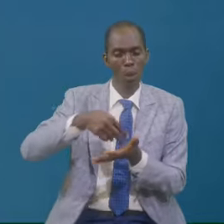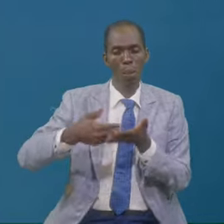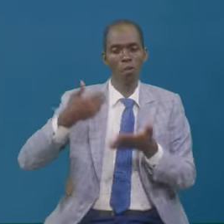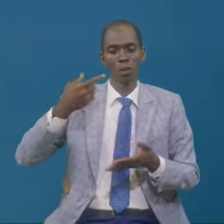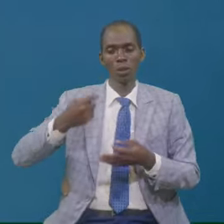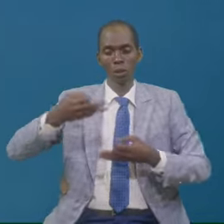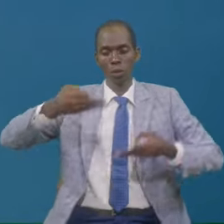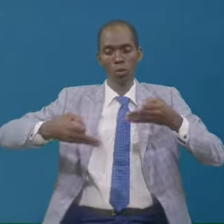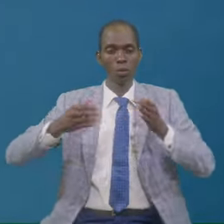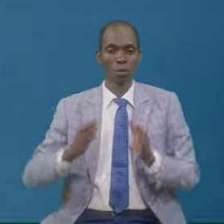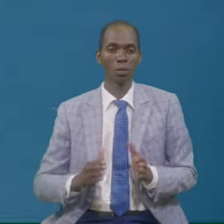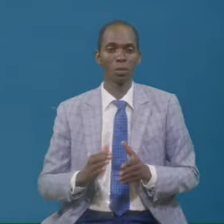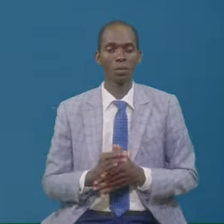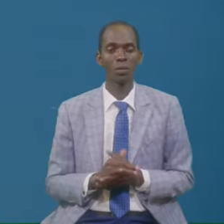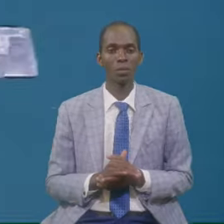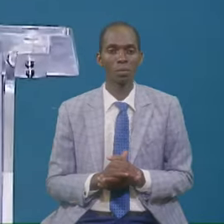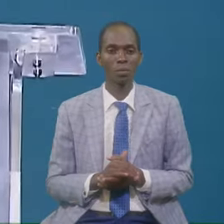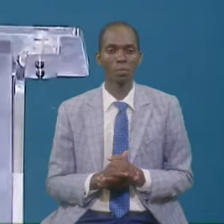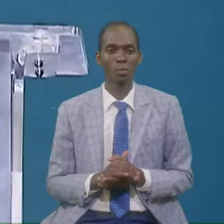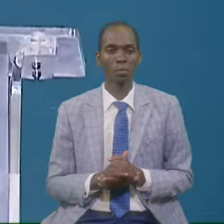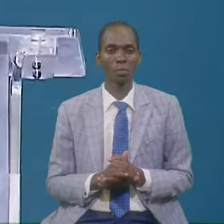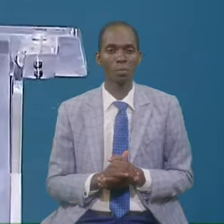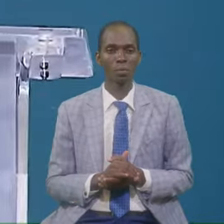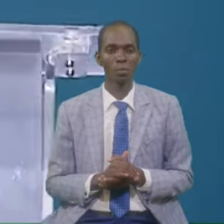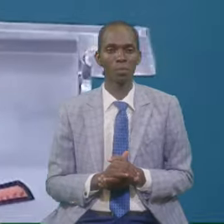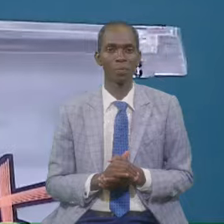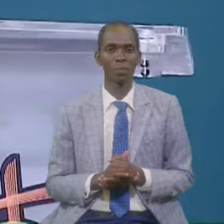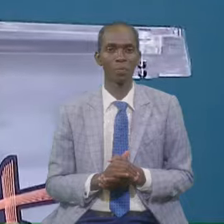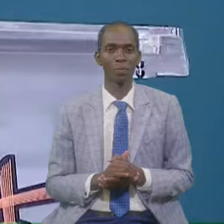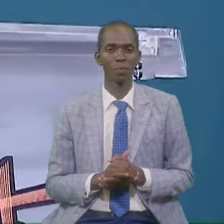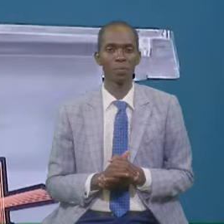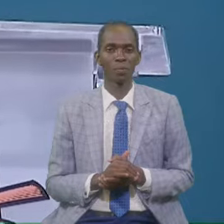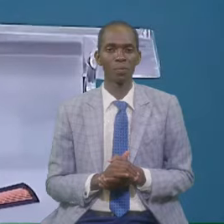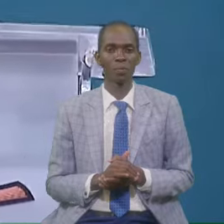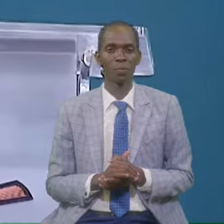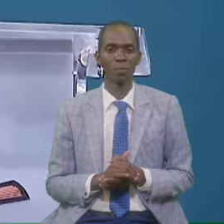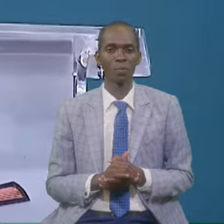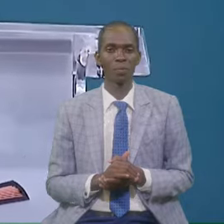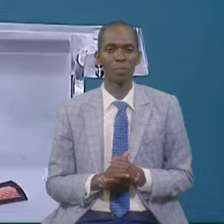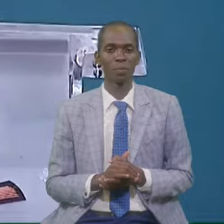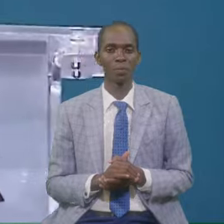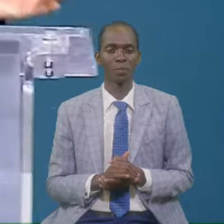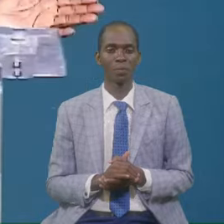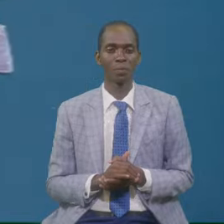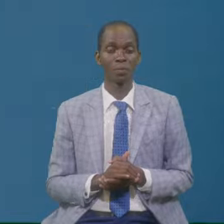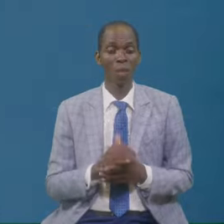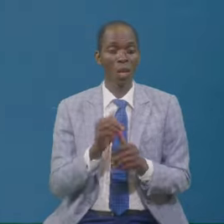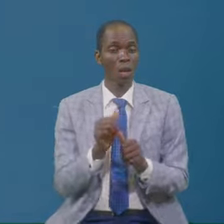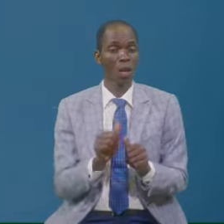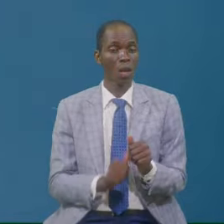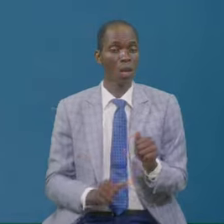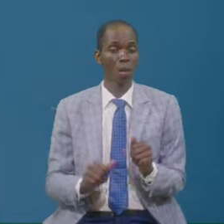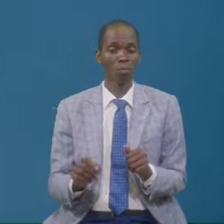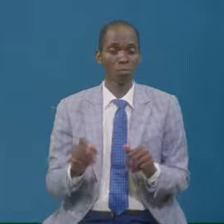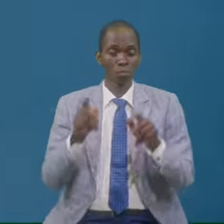నేరారోపణ చేయబడ్డగా ఉన్నట్లయితే న్యాయాధిపతి యొక్క సింహాసనం ఎదురుగా ఉండవలసిన రోజు రాబోతోంది. Everyone, your conscience